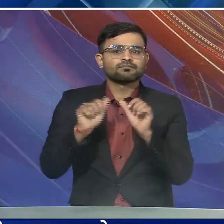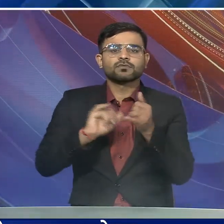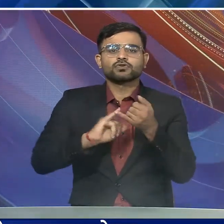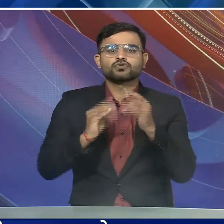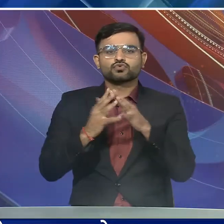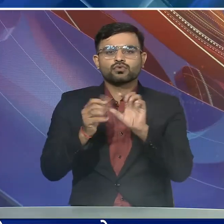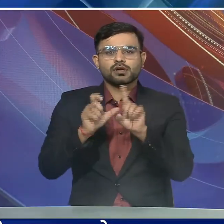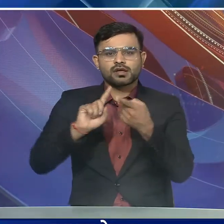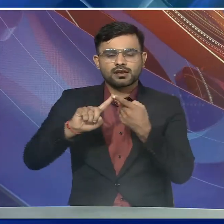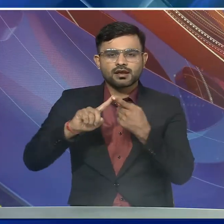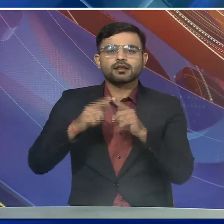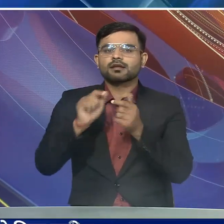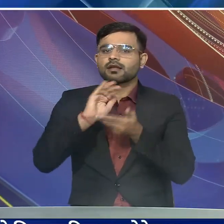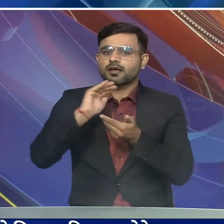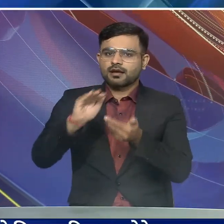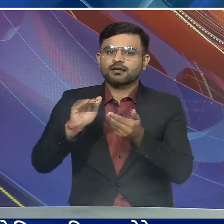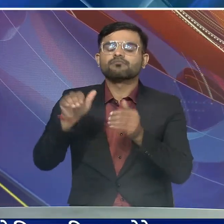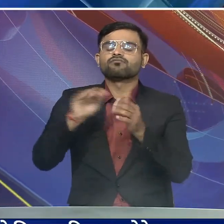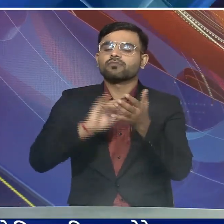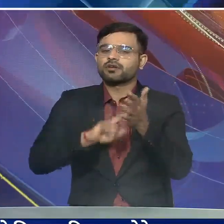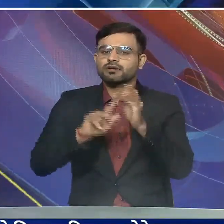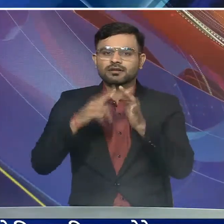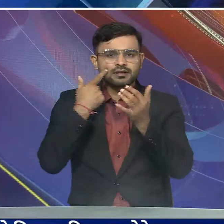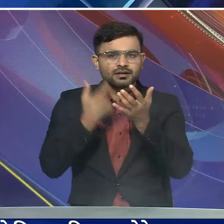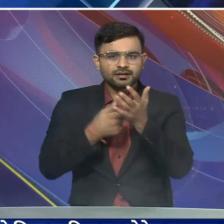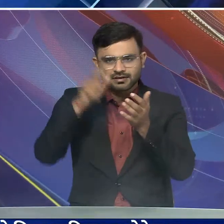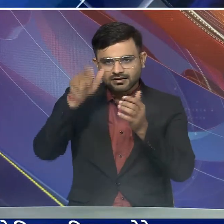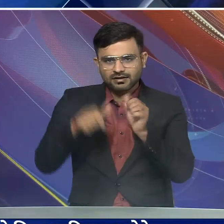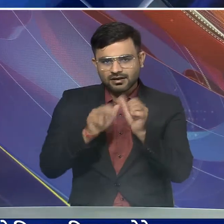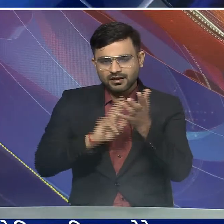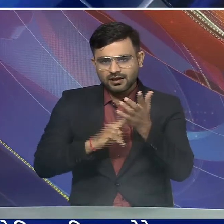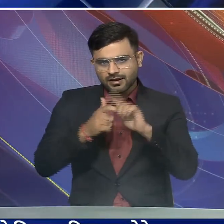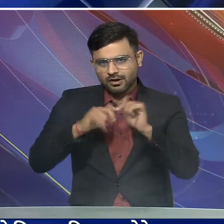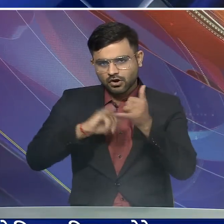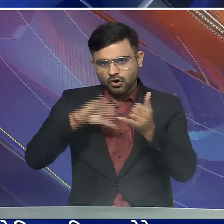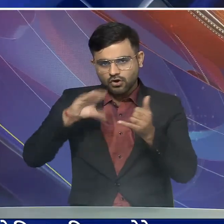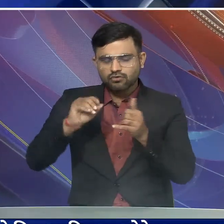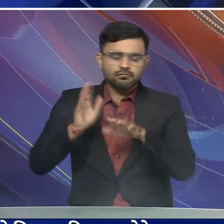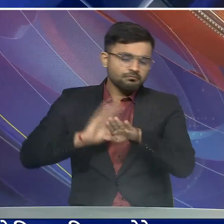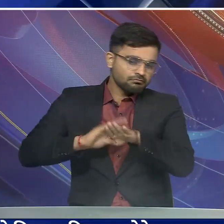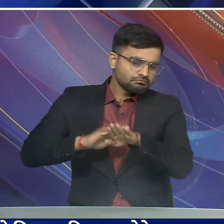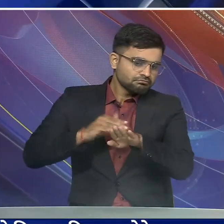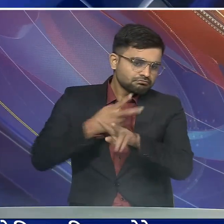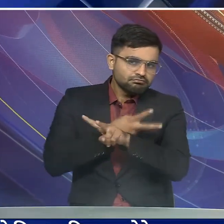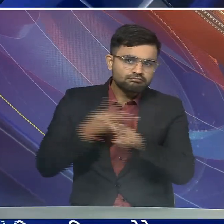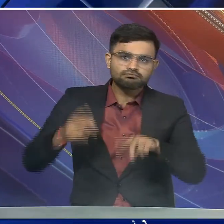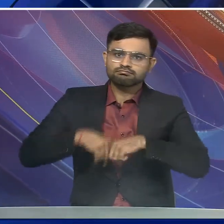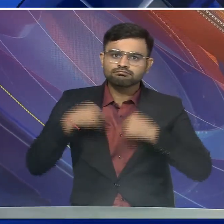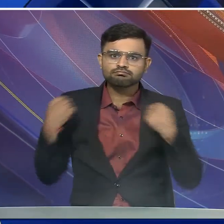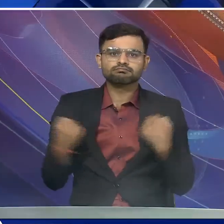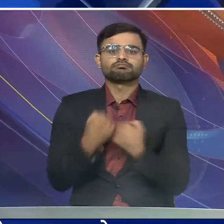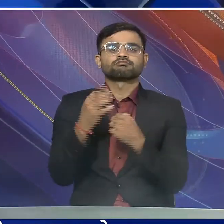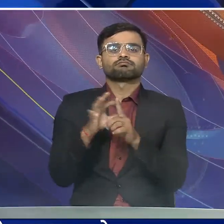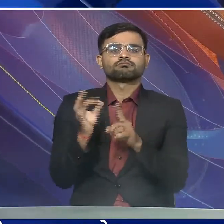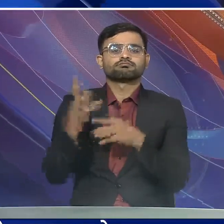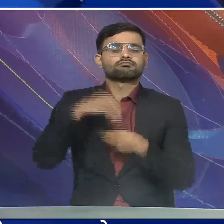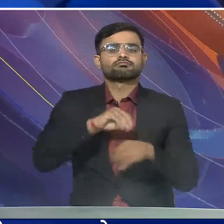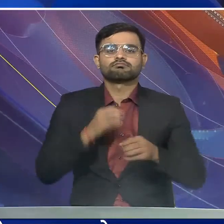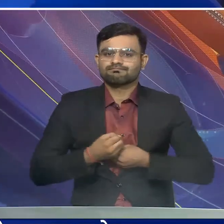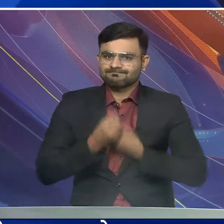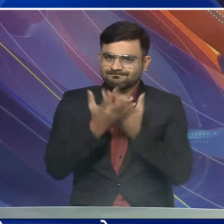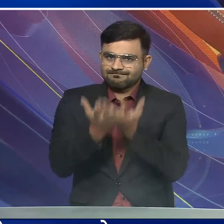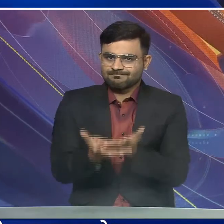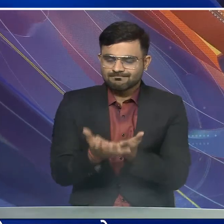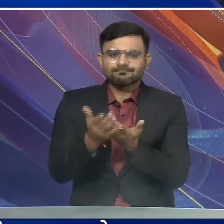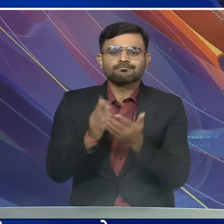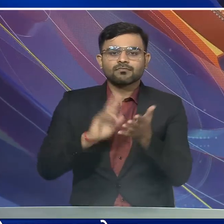फ्रांसिस से लेकर का यानी एंडॉक्स को व्यवस्थाओं के प्रति अपने निजी अनुभवों को पूरे साहस के साथ अभिव्यक्त करने के लिए